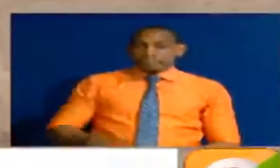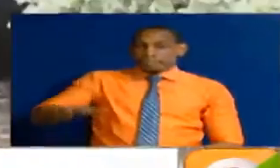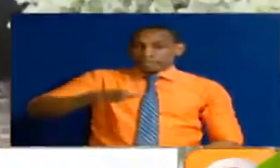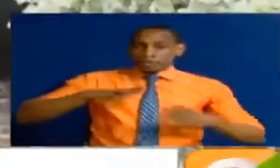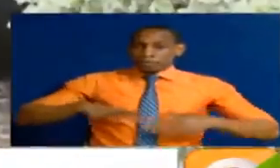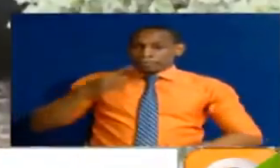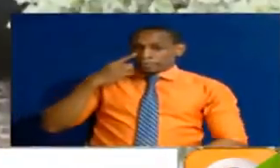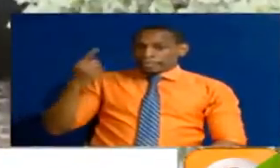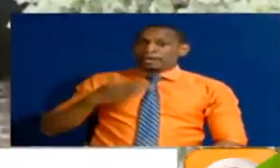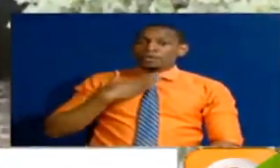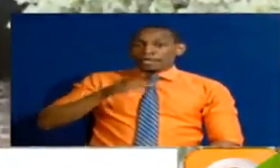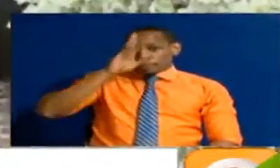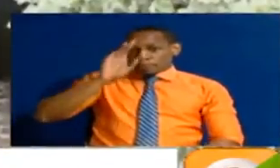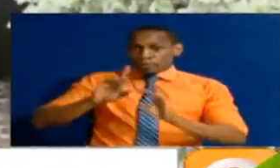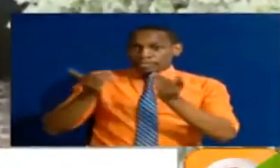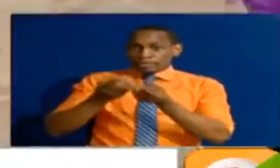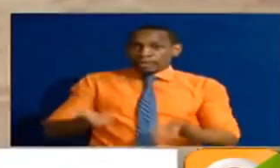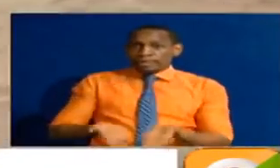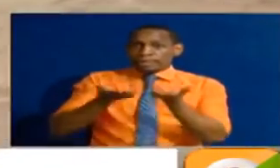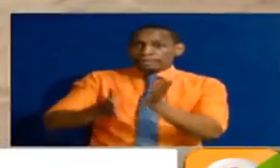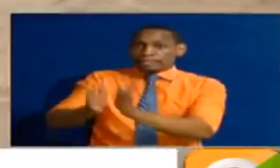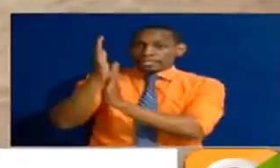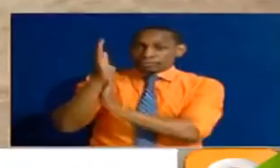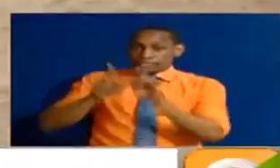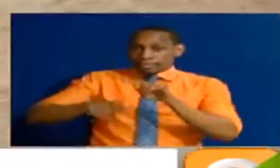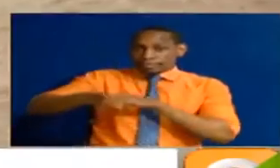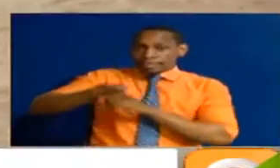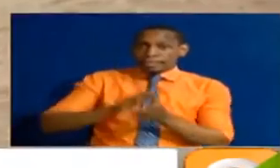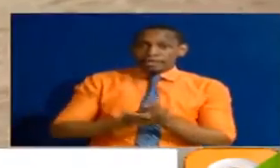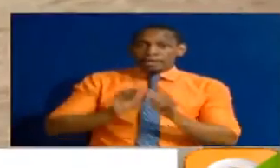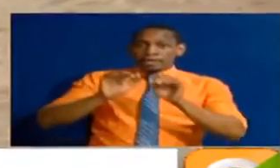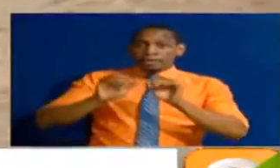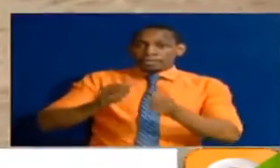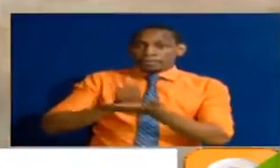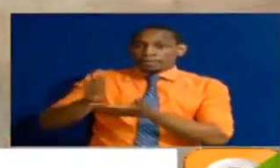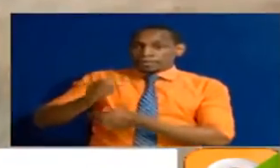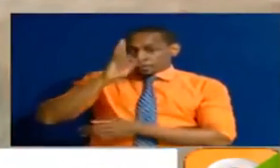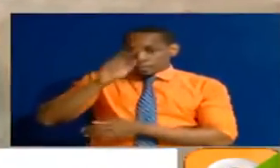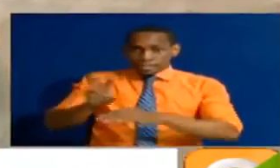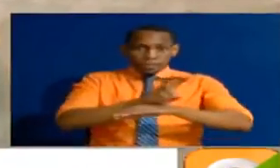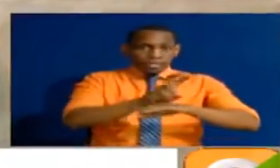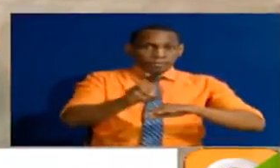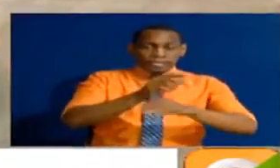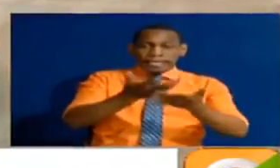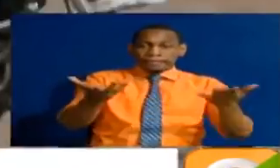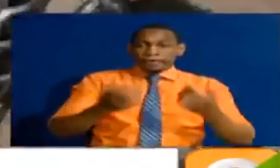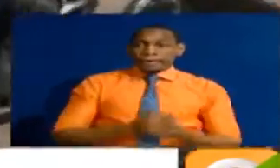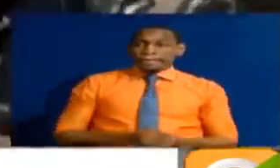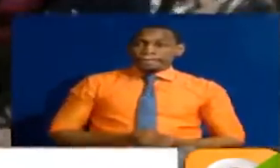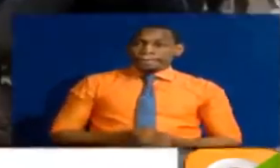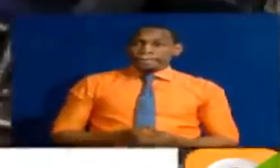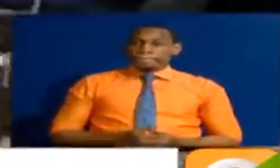Wakazi hawa sasa wanaitaka idara ya polisi kuimarisha usalama eneo hili kwa kuwawezesha polisi kupiga doria kila mahali.